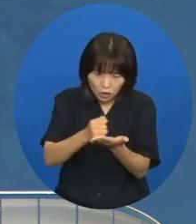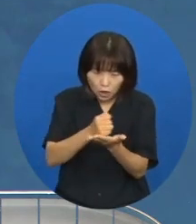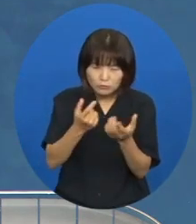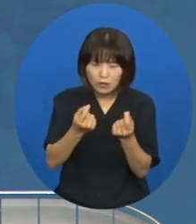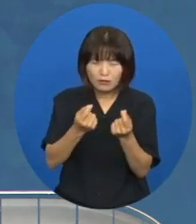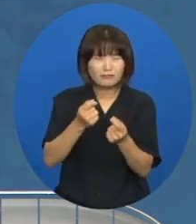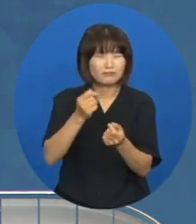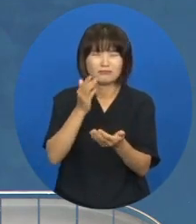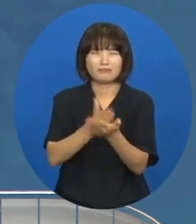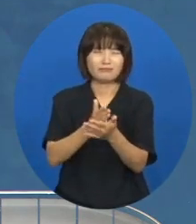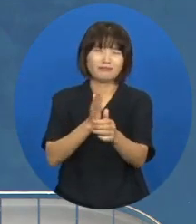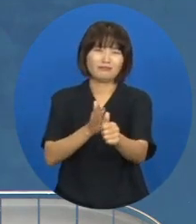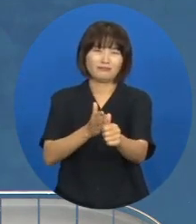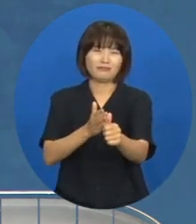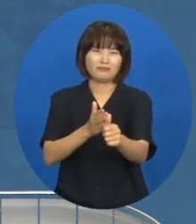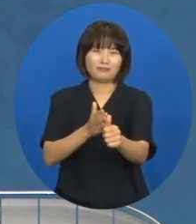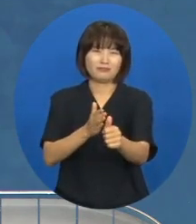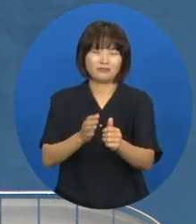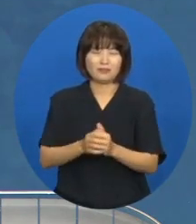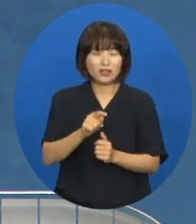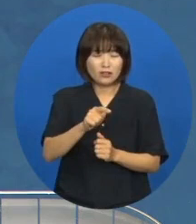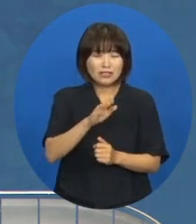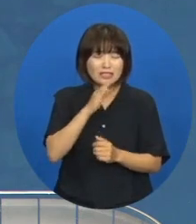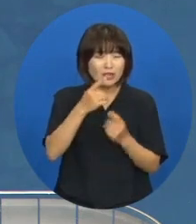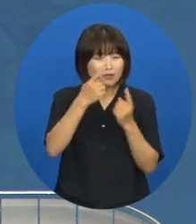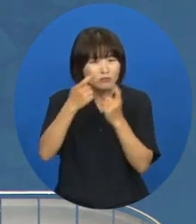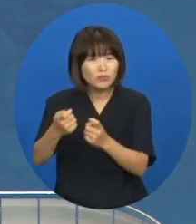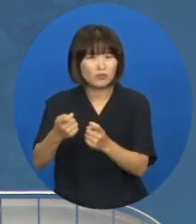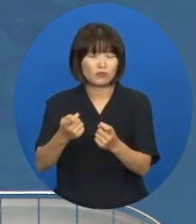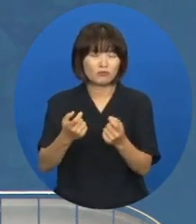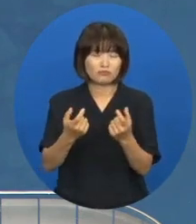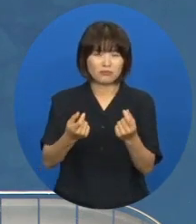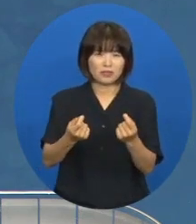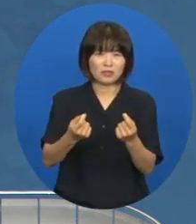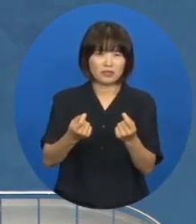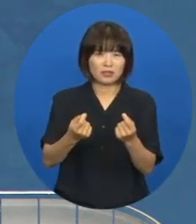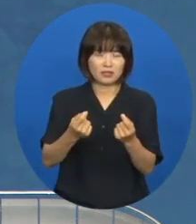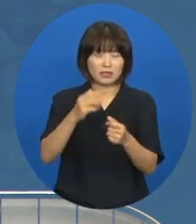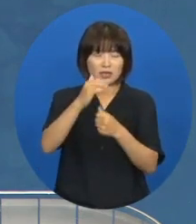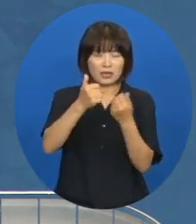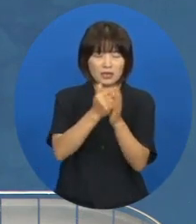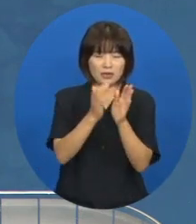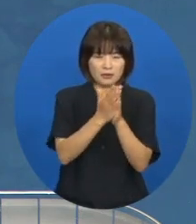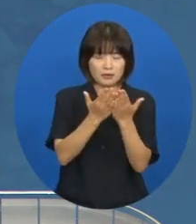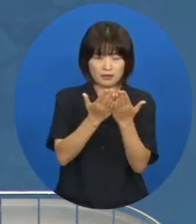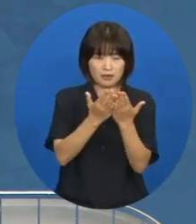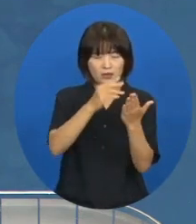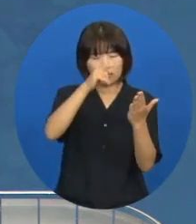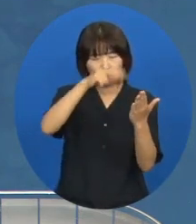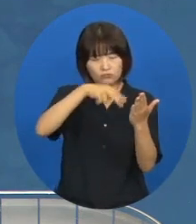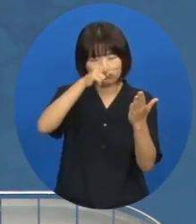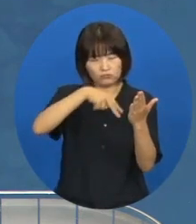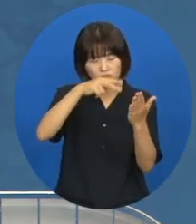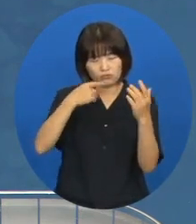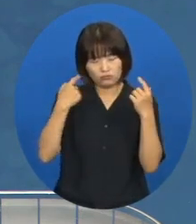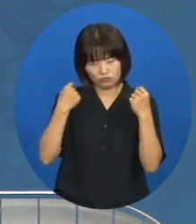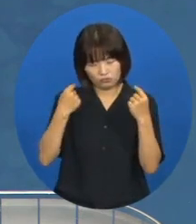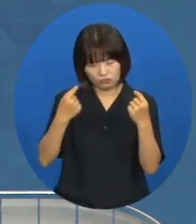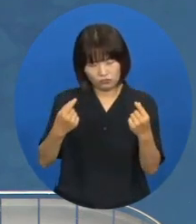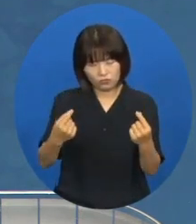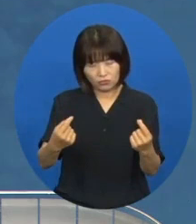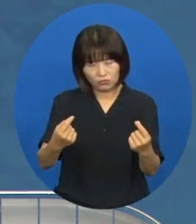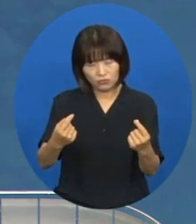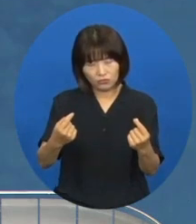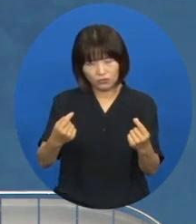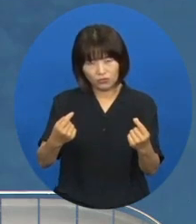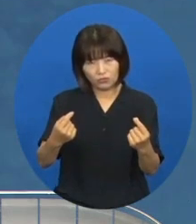마세요. 그건 정말 미혹이에요. 꾸준히 읽기만 하면 돼요. 창세기부터 성경을